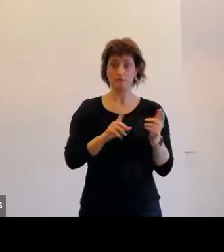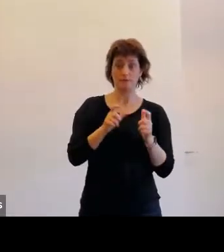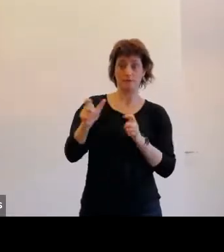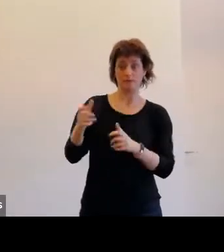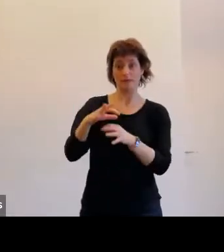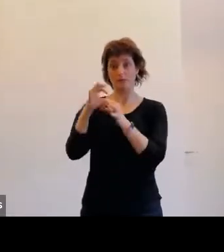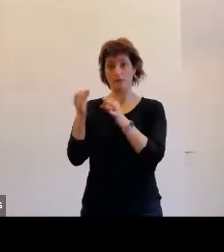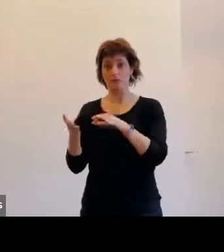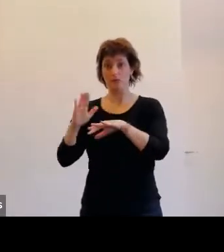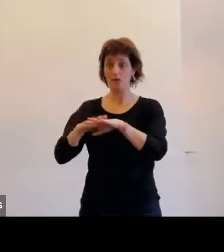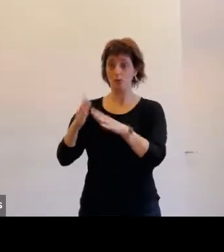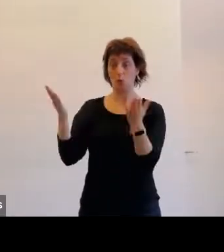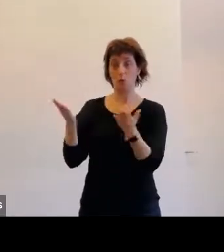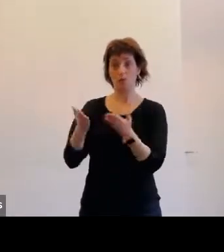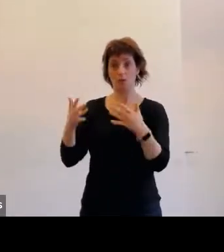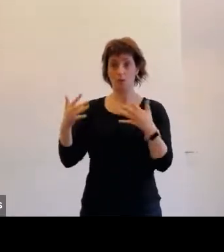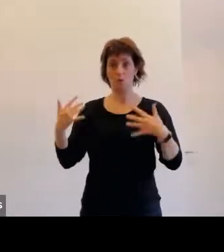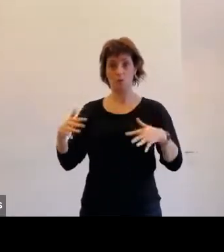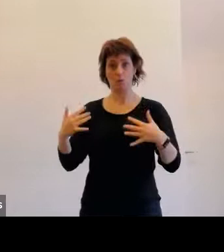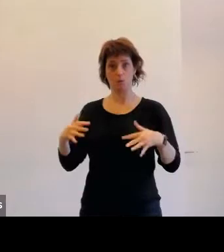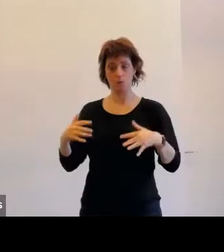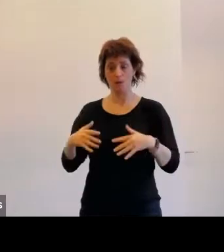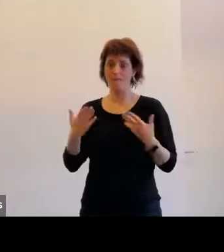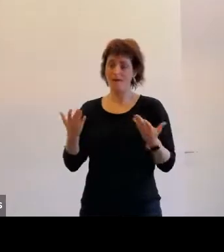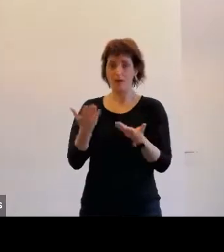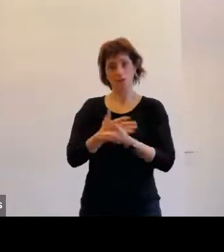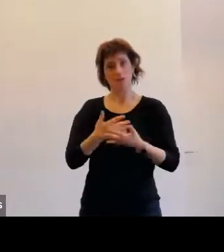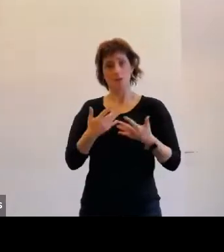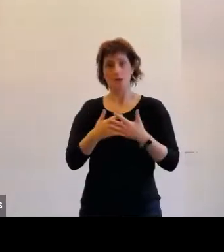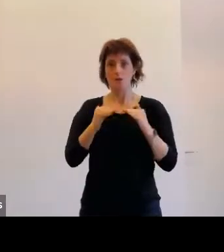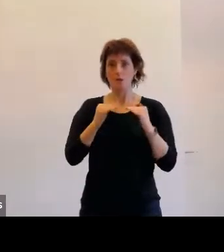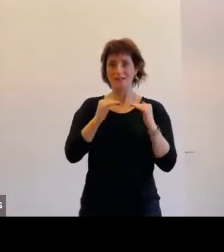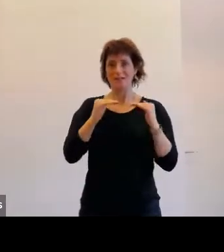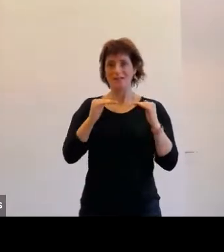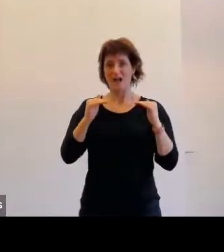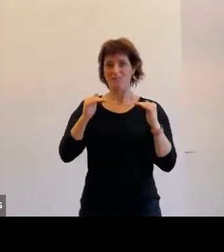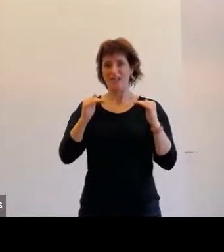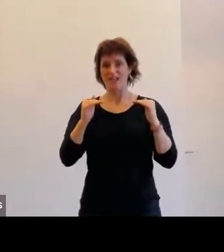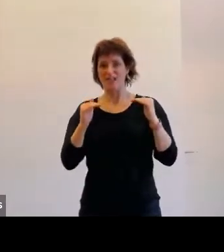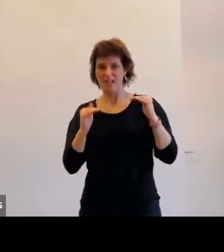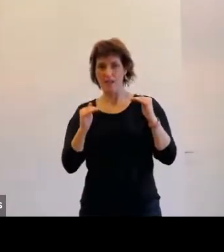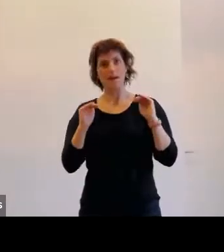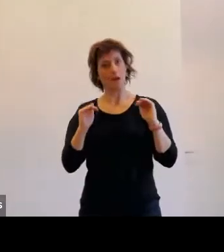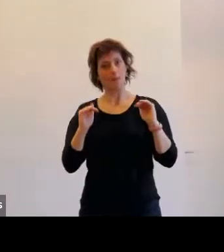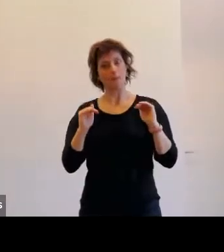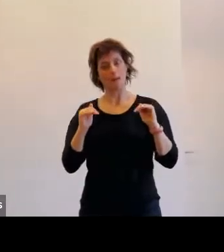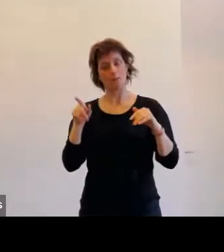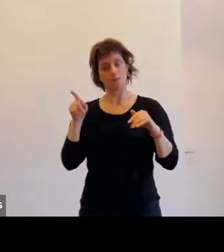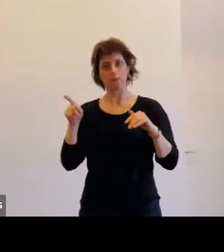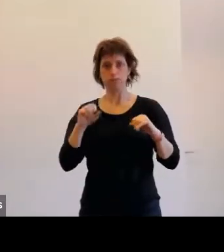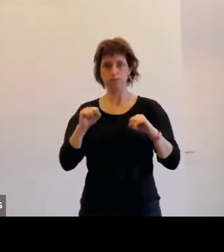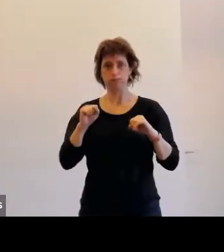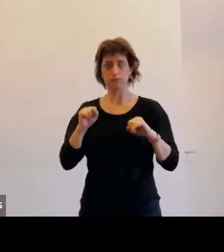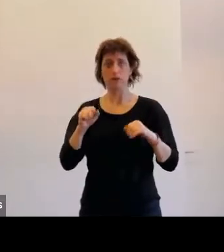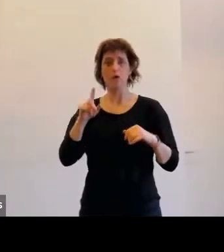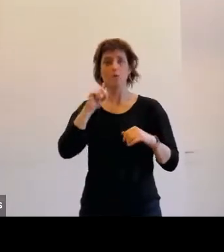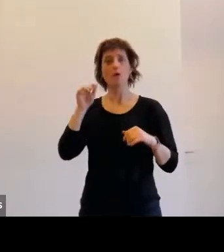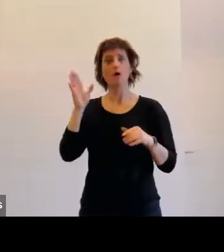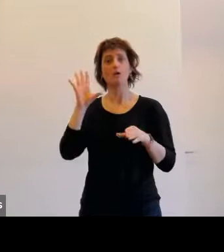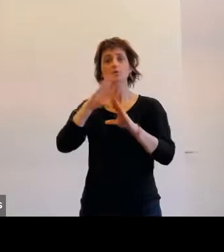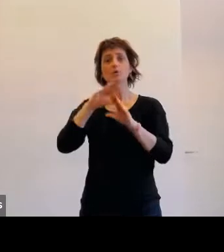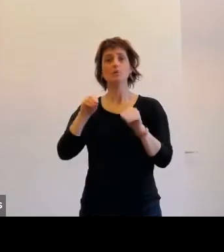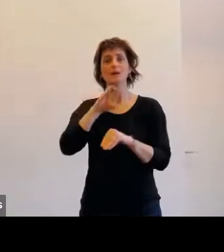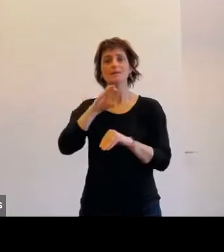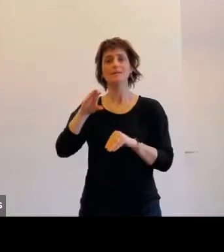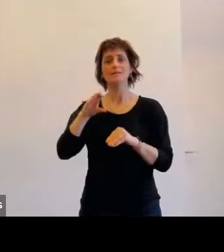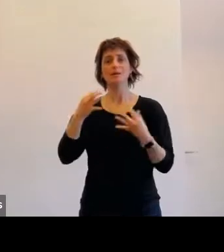si elle se stabilise, voire se régresse légèrement, mais elle reste très forte puisque aujourd'hui ce sont 110 patients